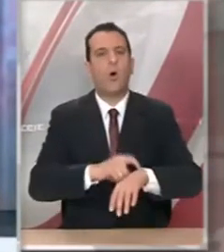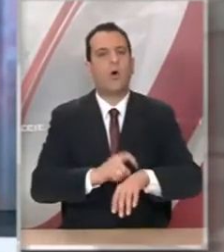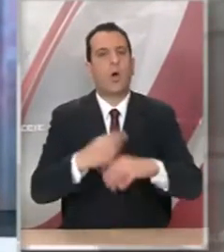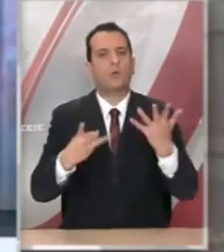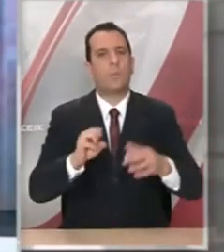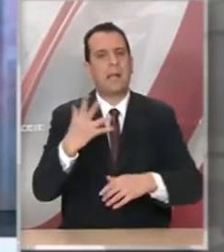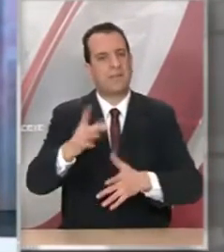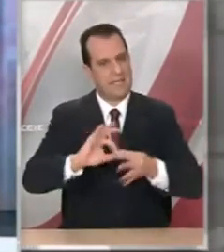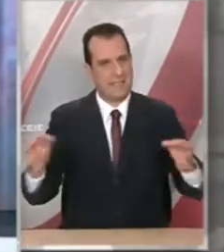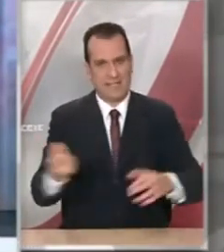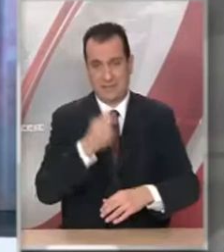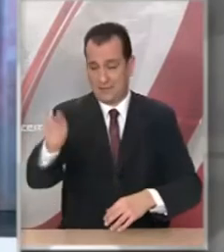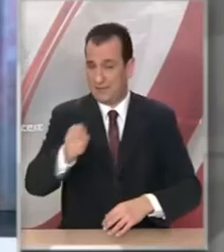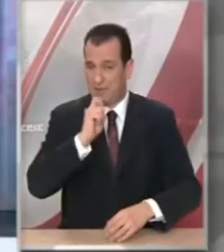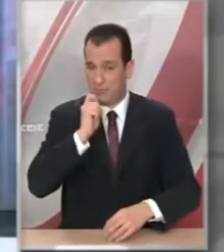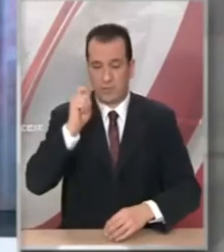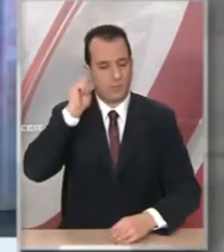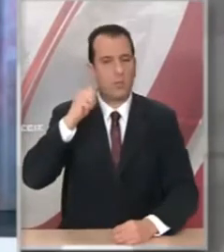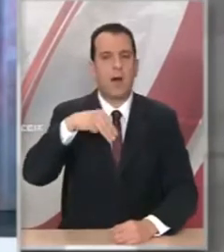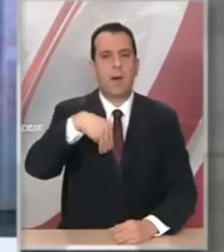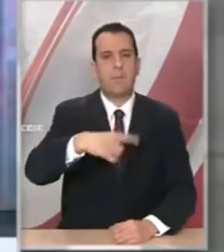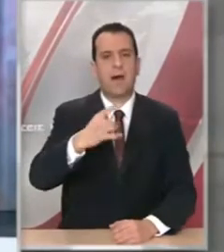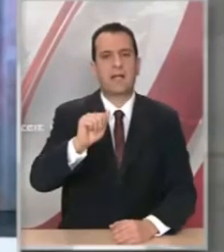Star. Αναλυτικά ειδήσεις της ημέρας στο κεντρικό δελτίο